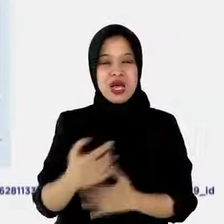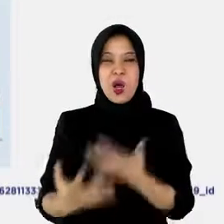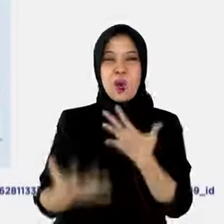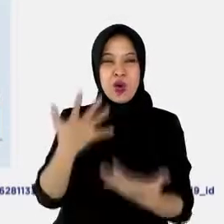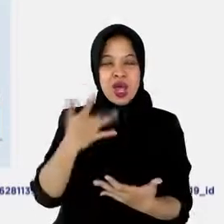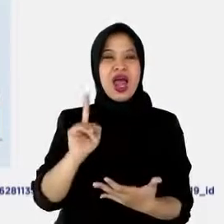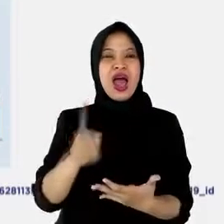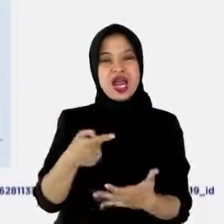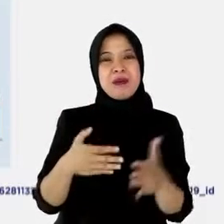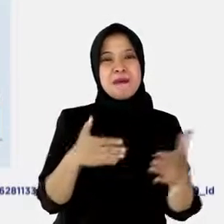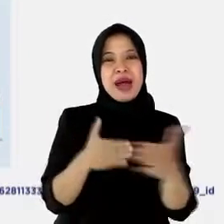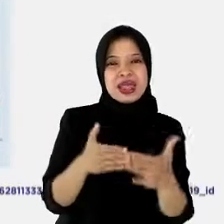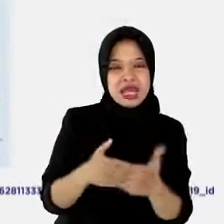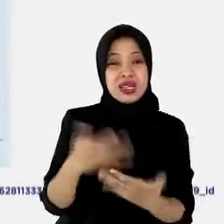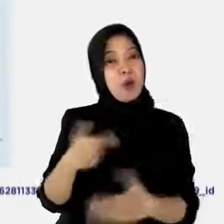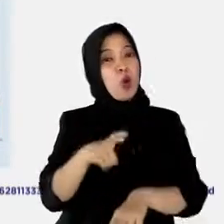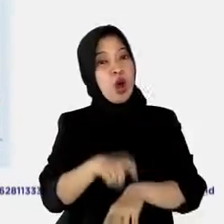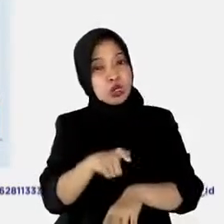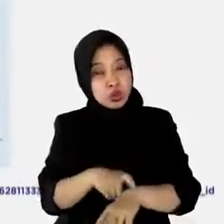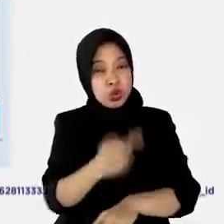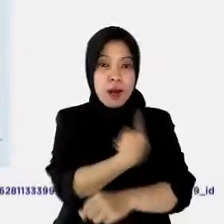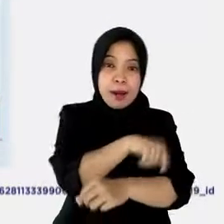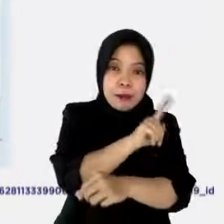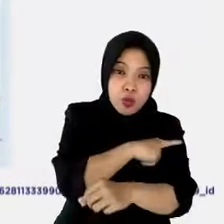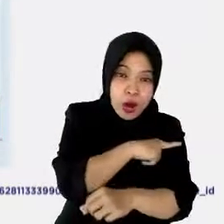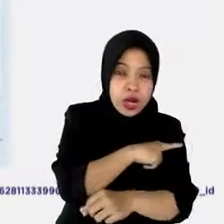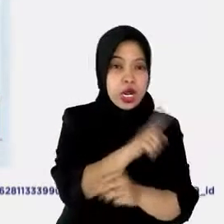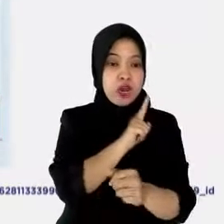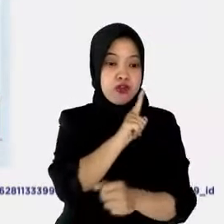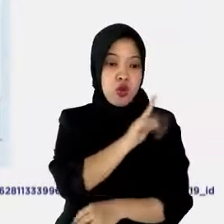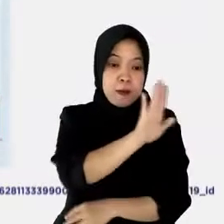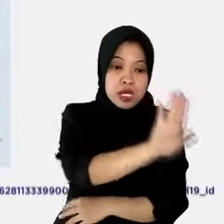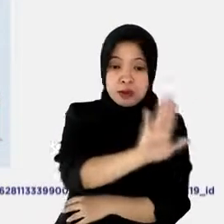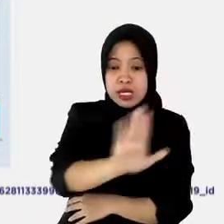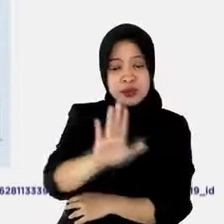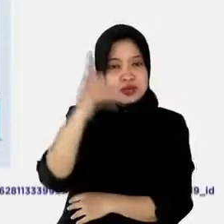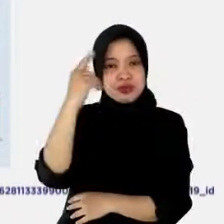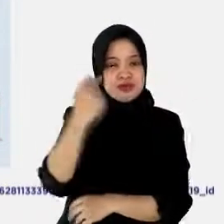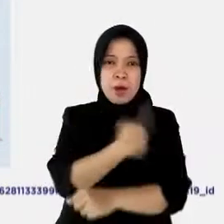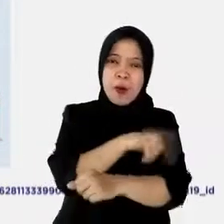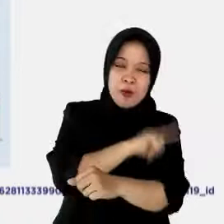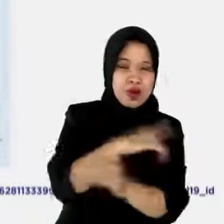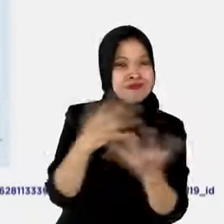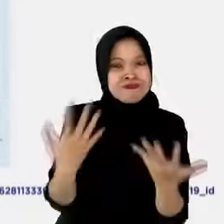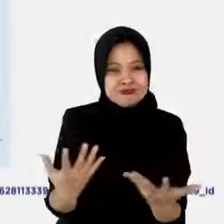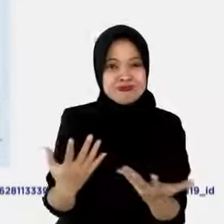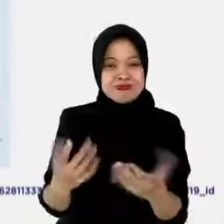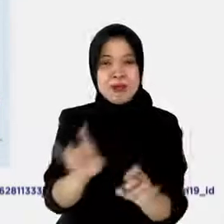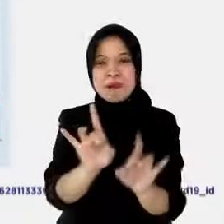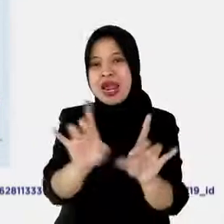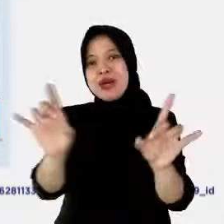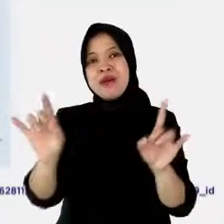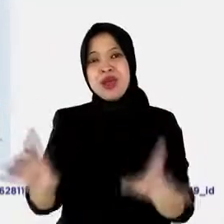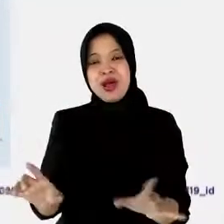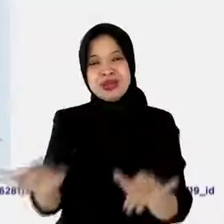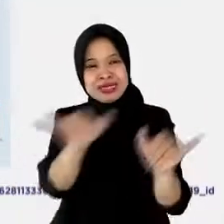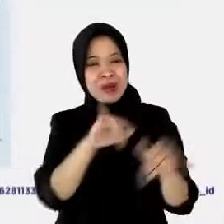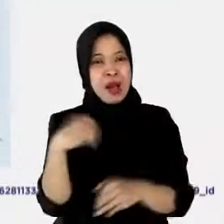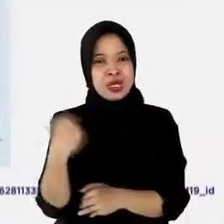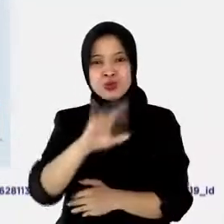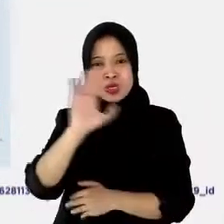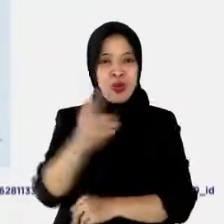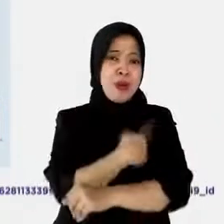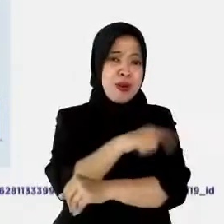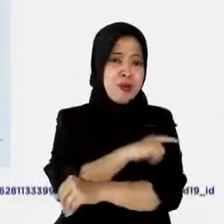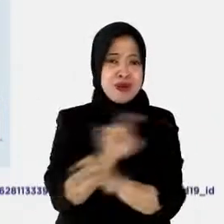pungkiri adanya Keterbatasan waktu dan kemampuan masing-masing individu untuk memahami semua data covert 19 sehingga